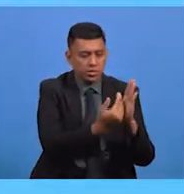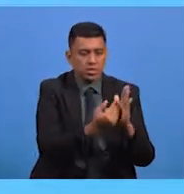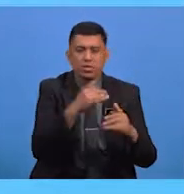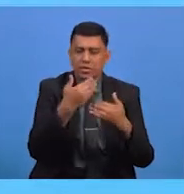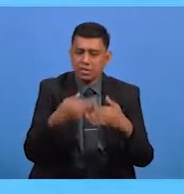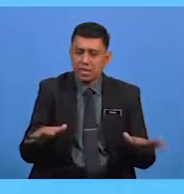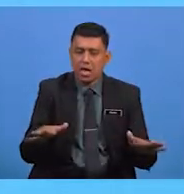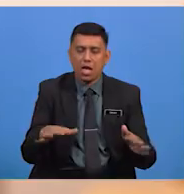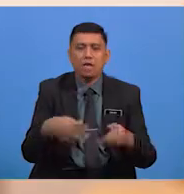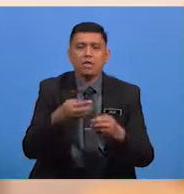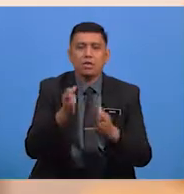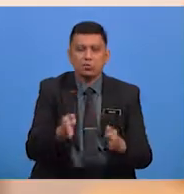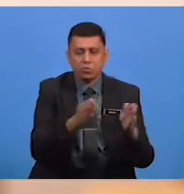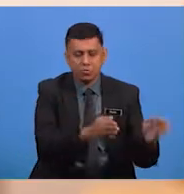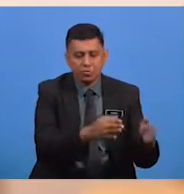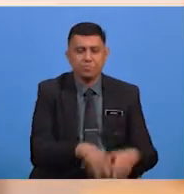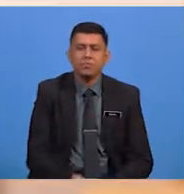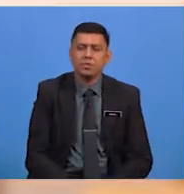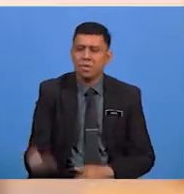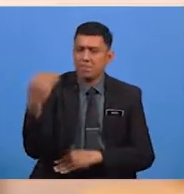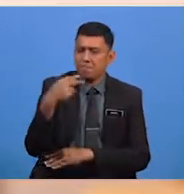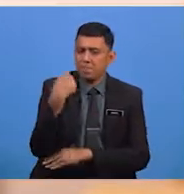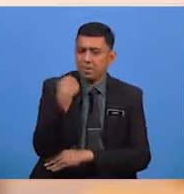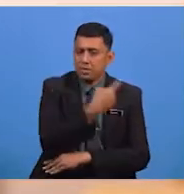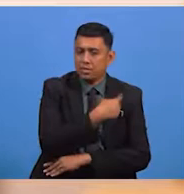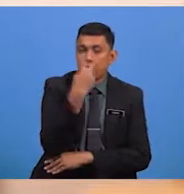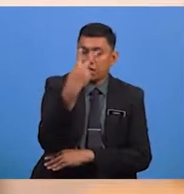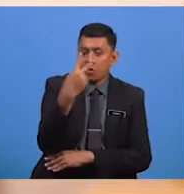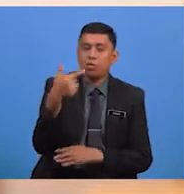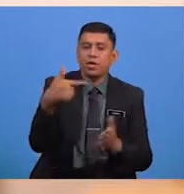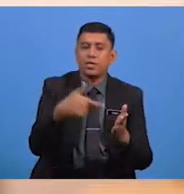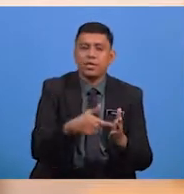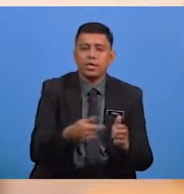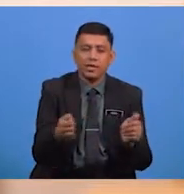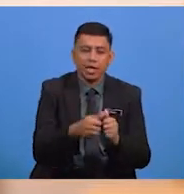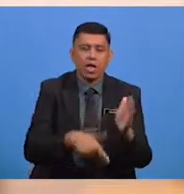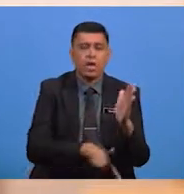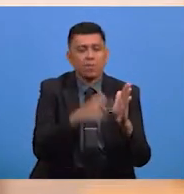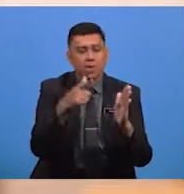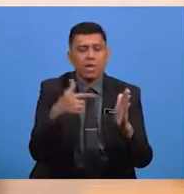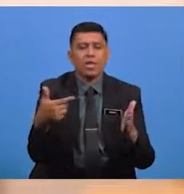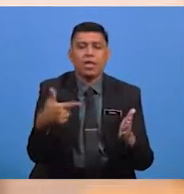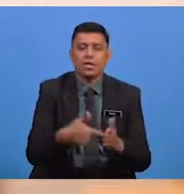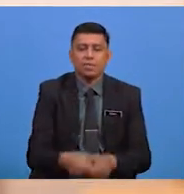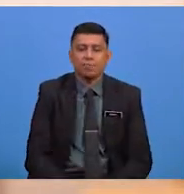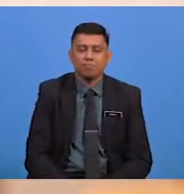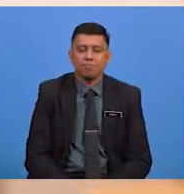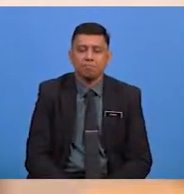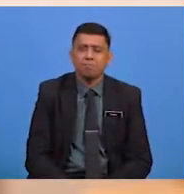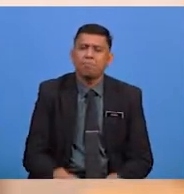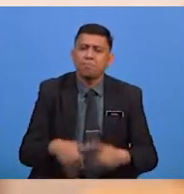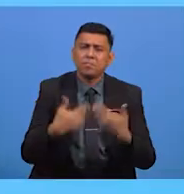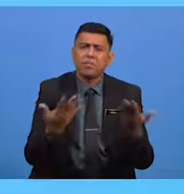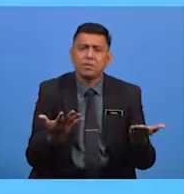disusun. Mari kita lihat dengan lebih terperinci lagi. Cara algoritma bubble sort